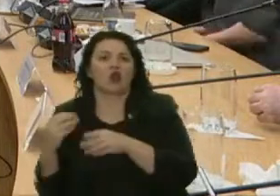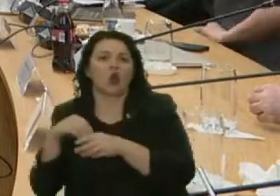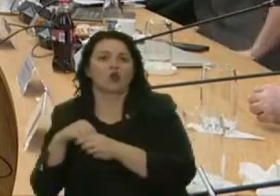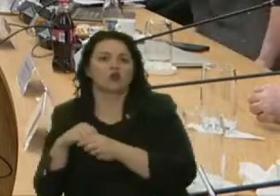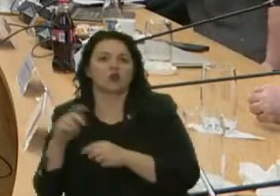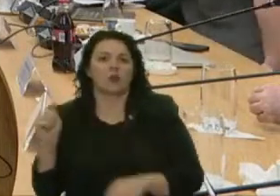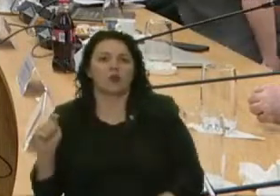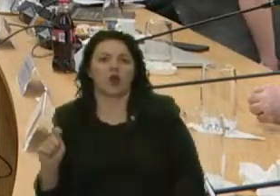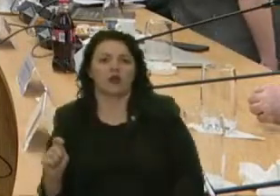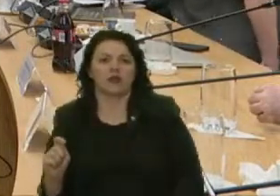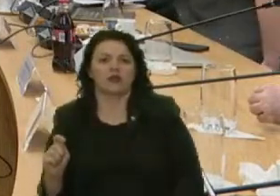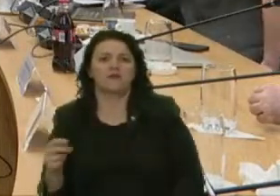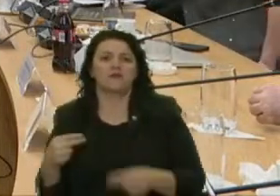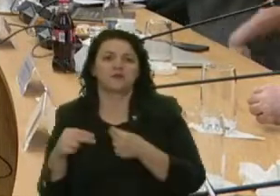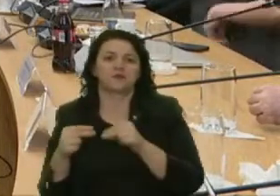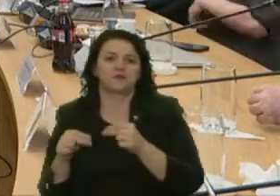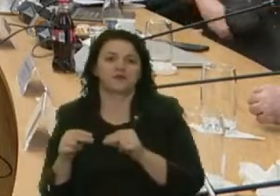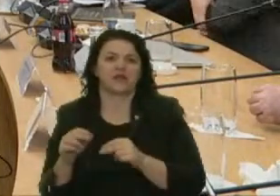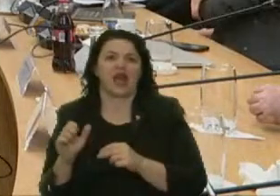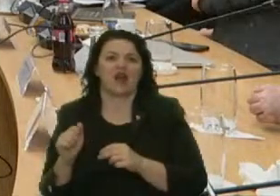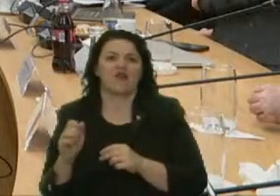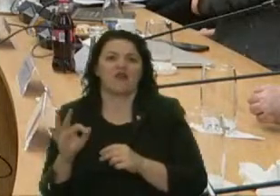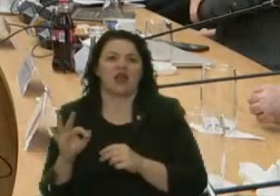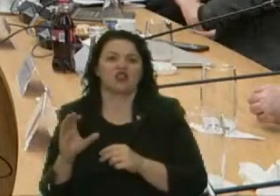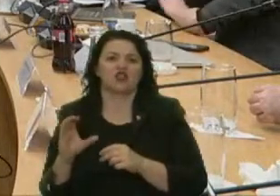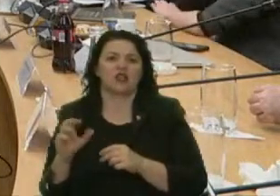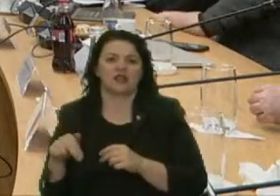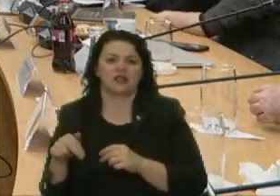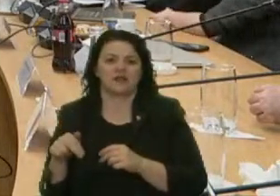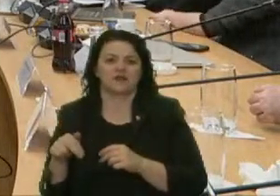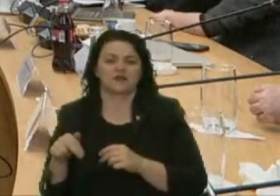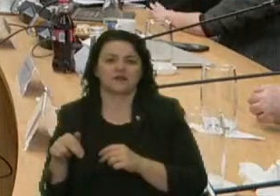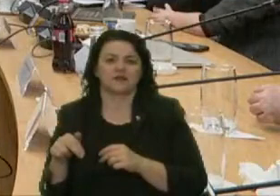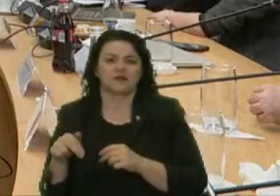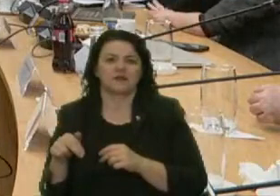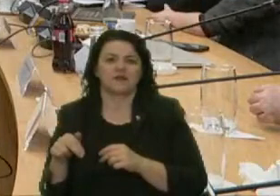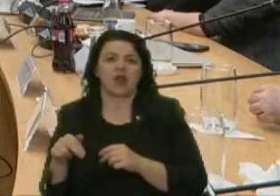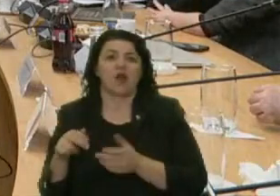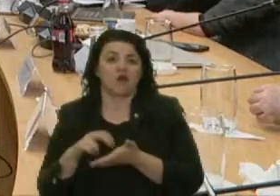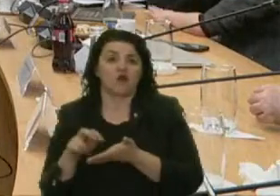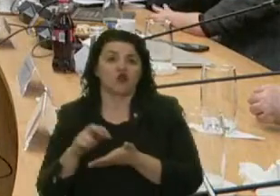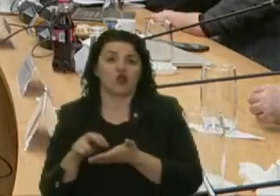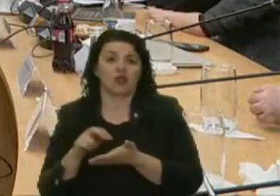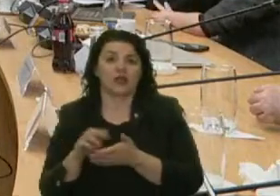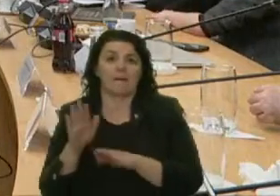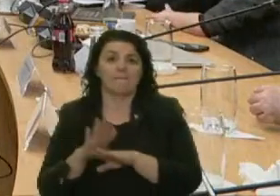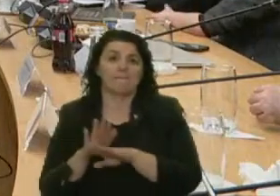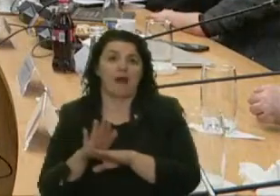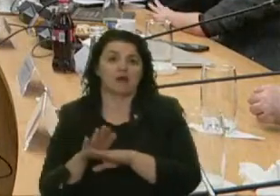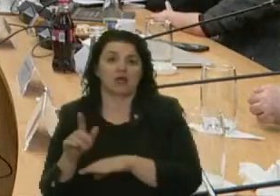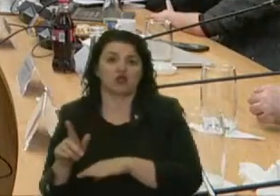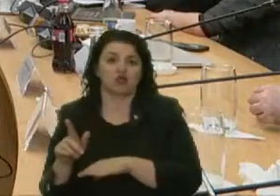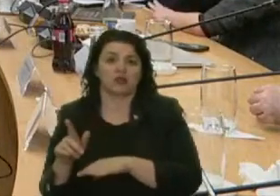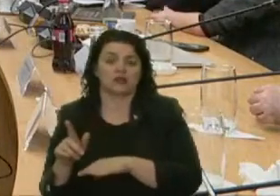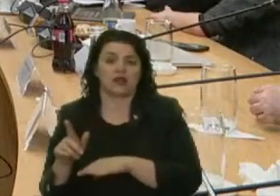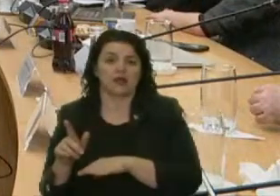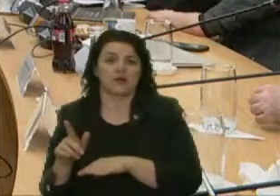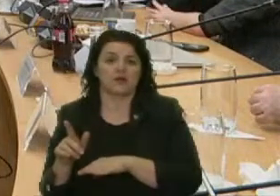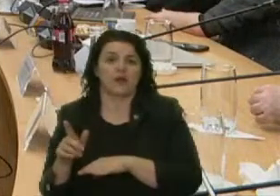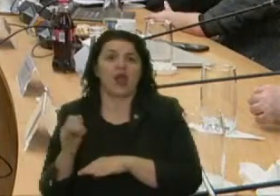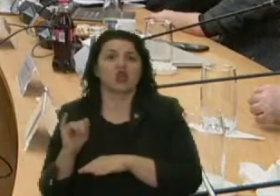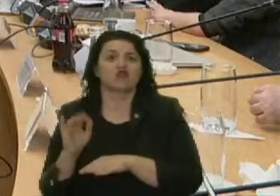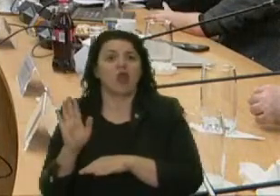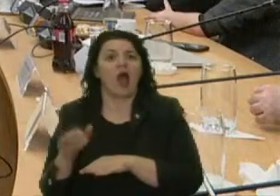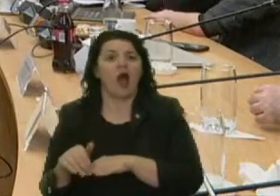proiectelor Spre exemplu AFC cne administrația fondului cultural Național funcționează în baza acestei legi și